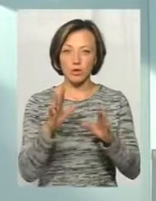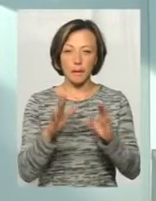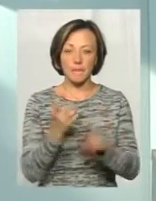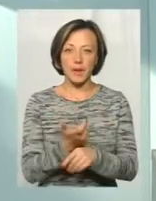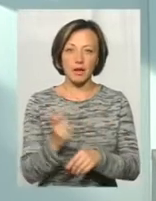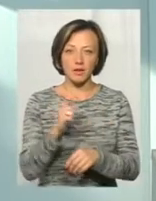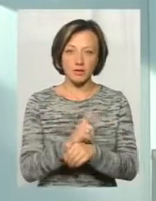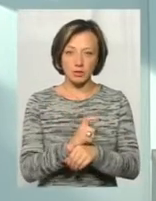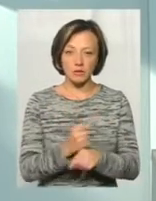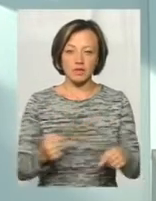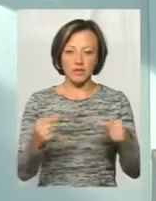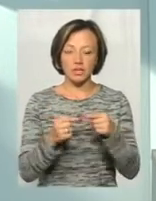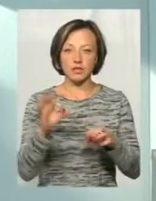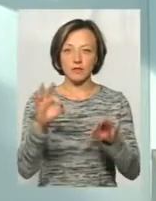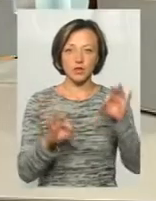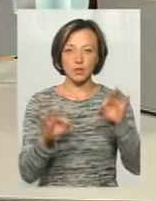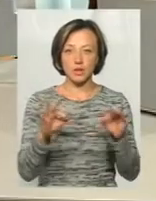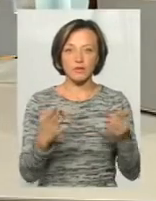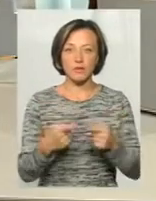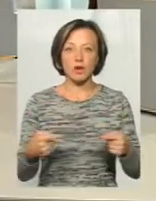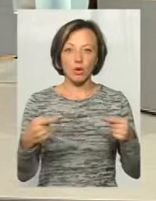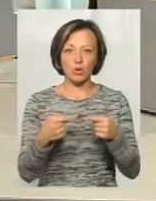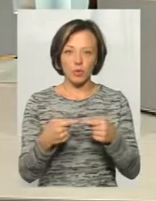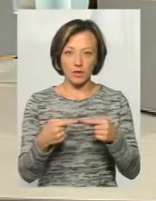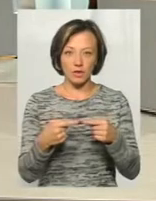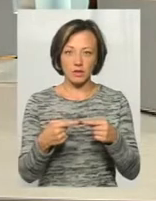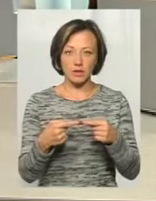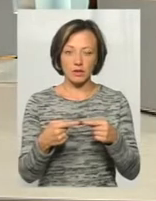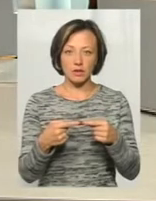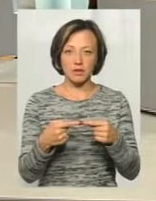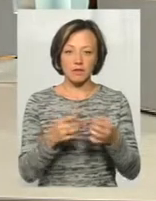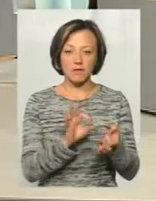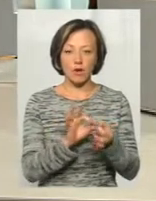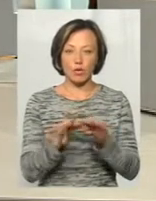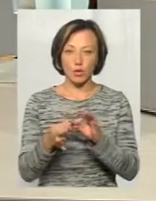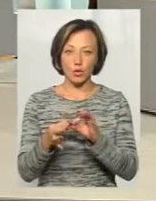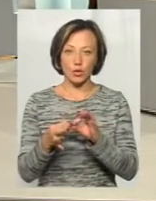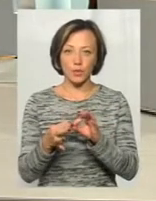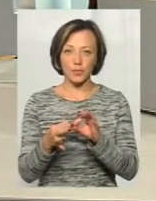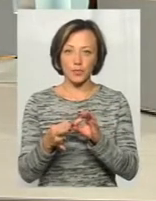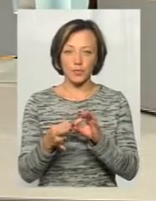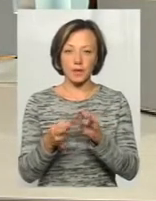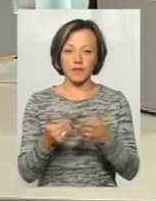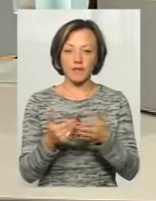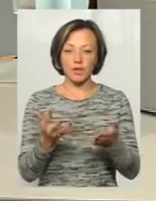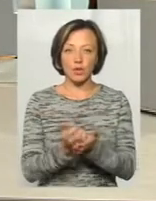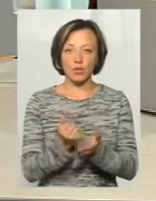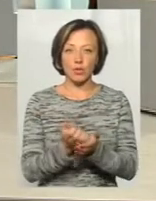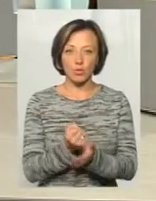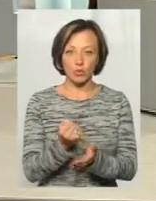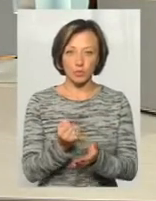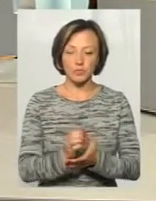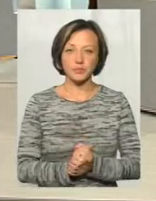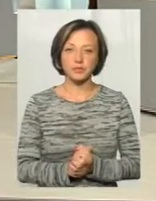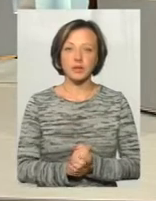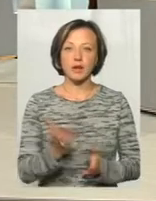перевищувати визначений відсоток, який встановлений, ну, з відповідною формулою, від доходу при сплаті за ці